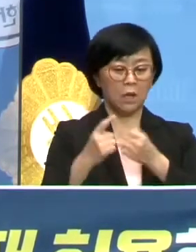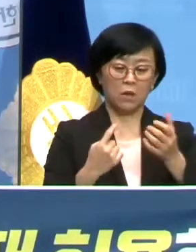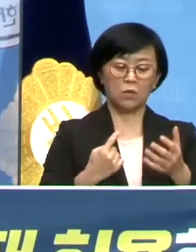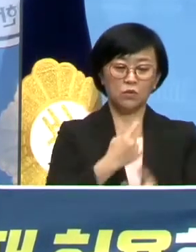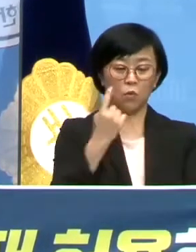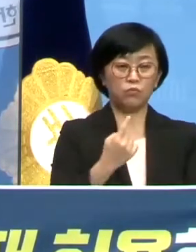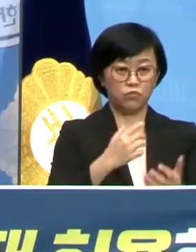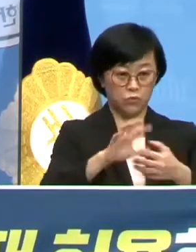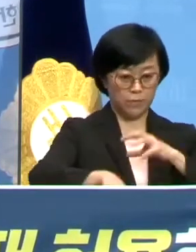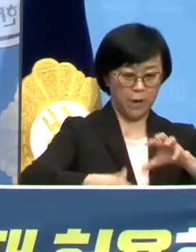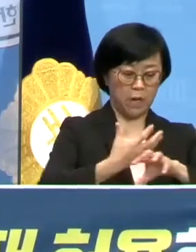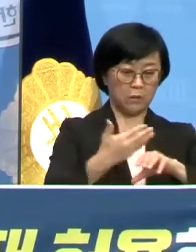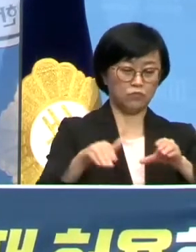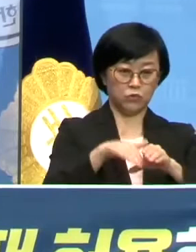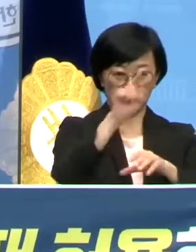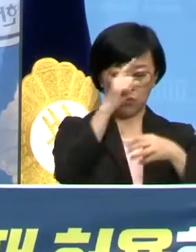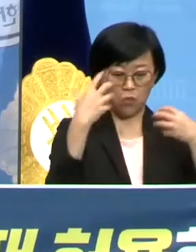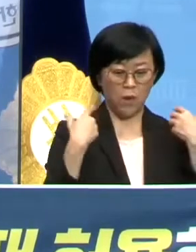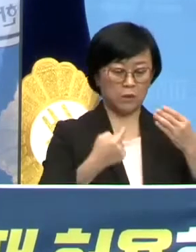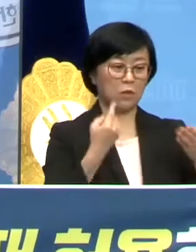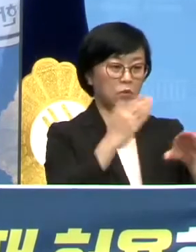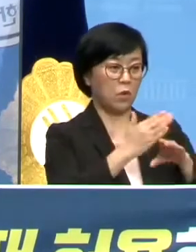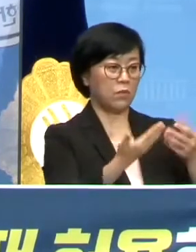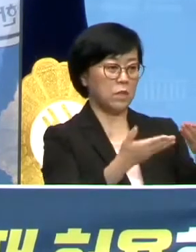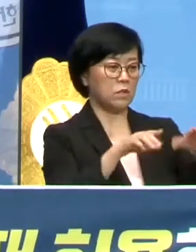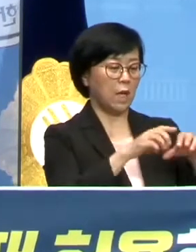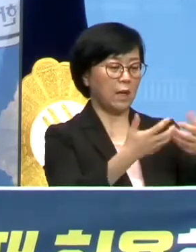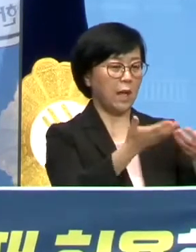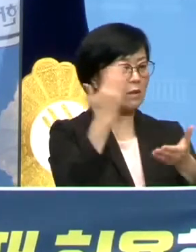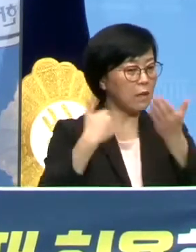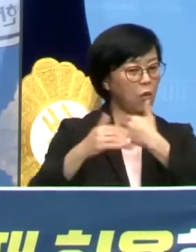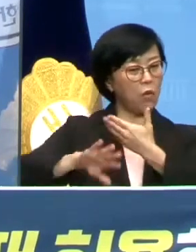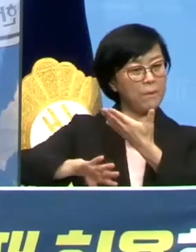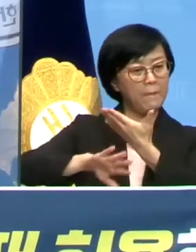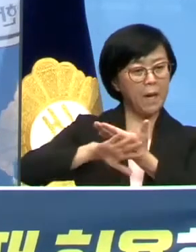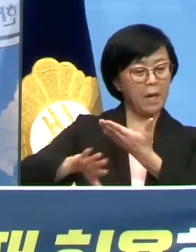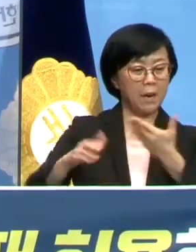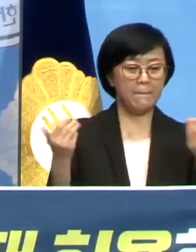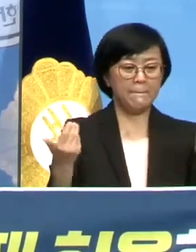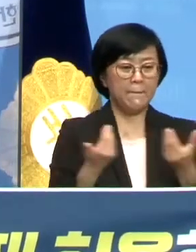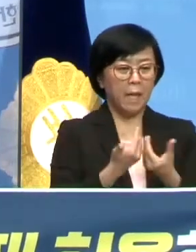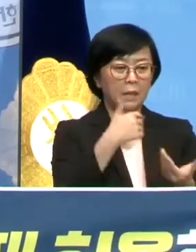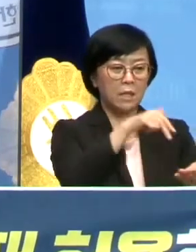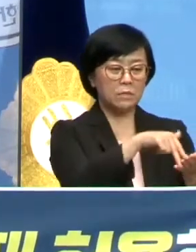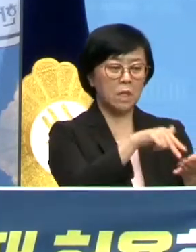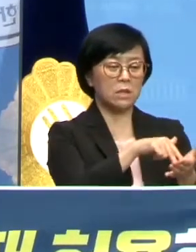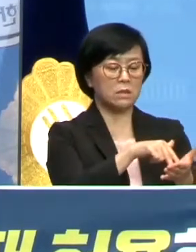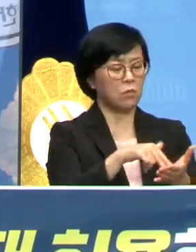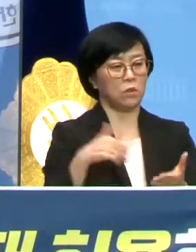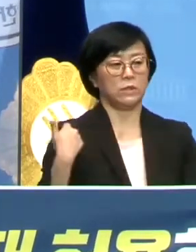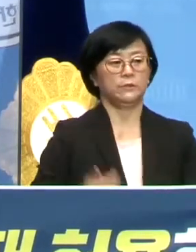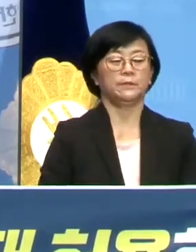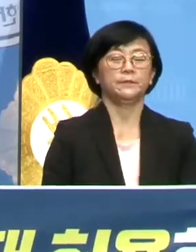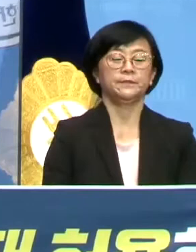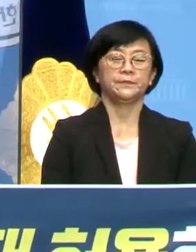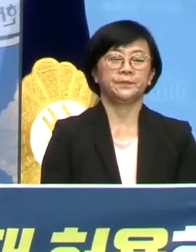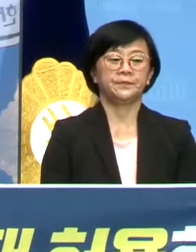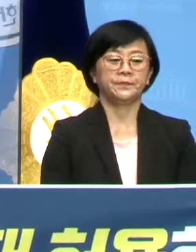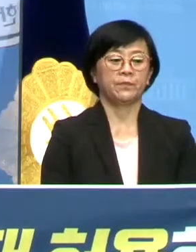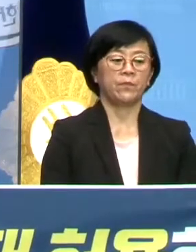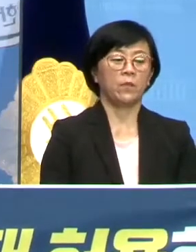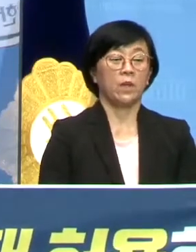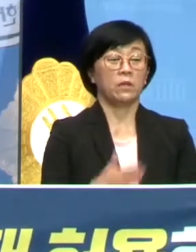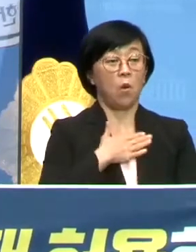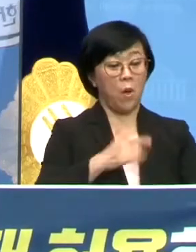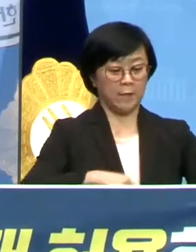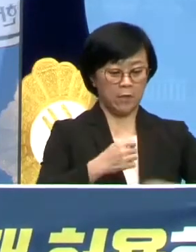문제 인 정보와 더불어 민주당의 입장이 이렇게 과거와는 다르게 정 반대로 돌아선 는지 모를 일입니다 어쨌든